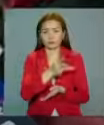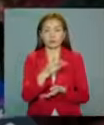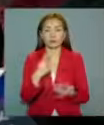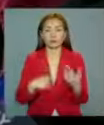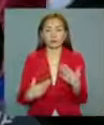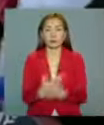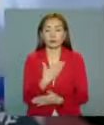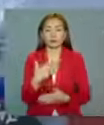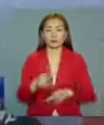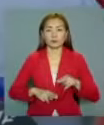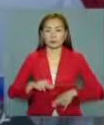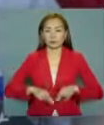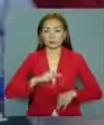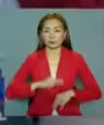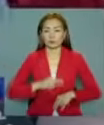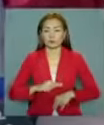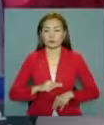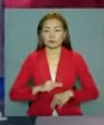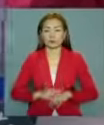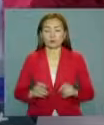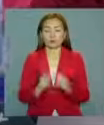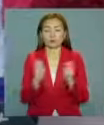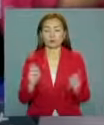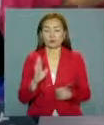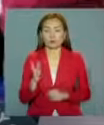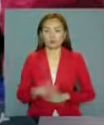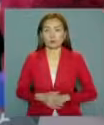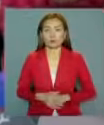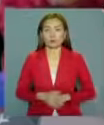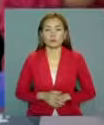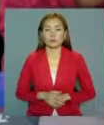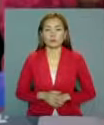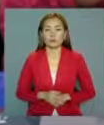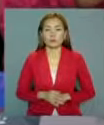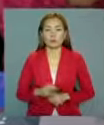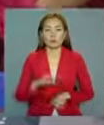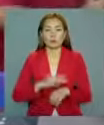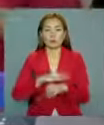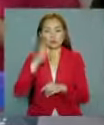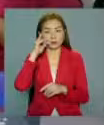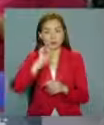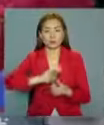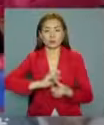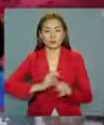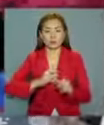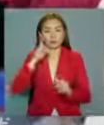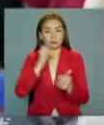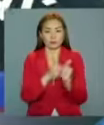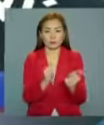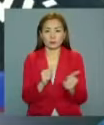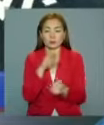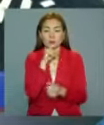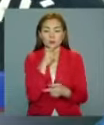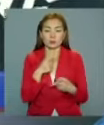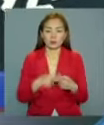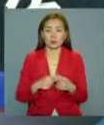қарсаңында біз жаңа ғимаратымызды салтанатты түрде ашып жатырмыз. Бұл ғимаратта аутизмы бар, психикалық сөйлеу қабілеті тежелген,